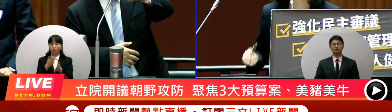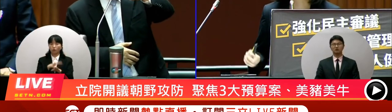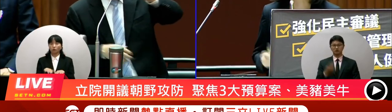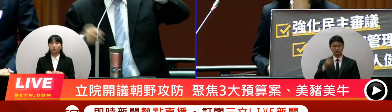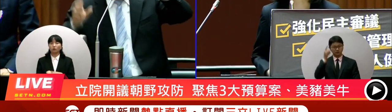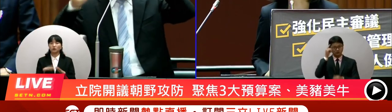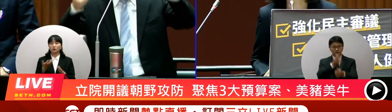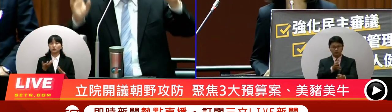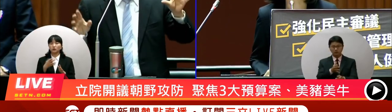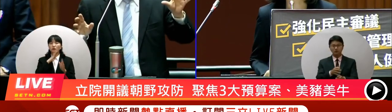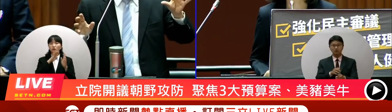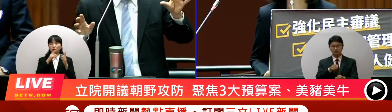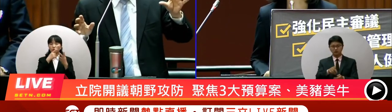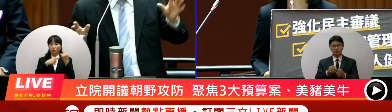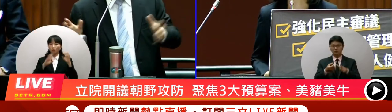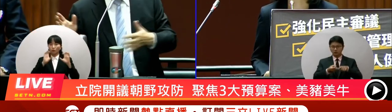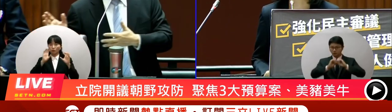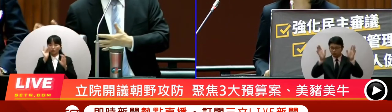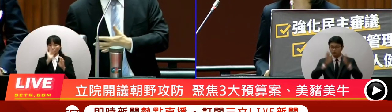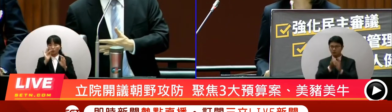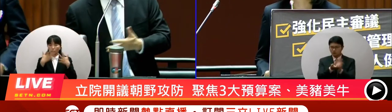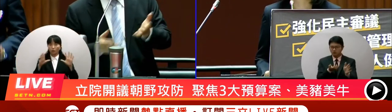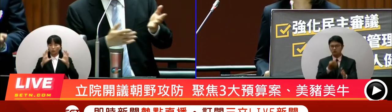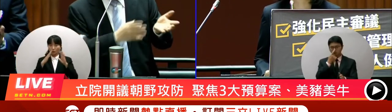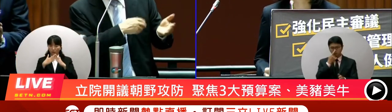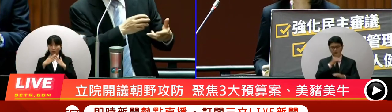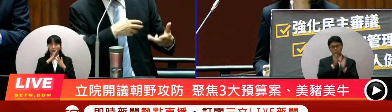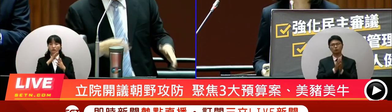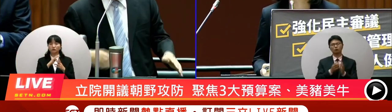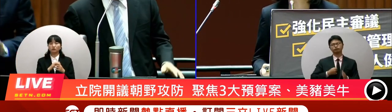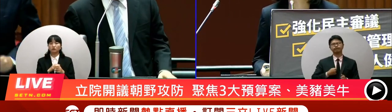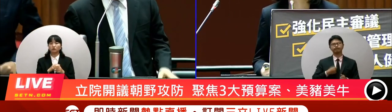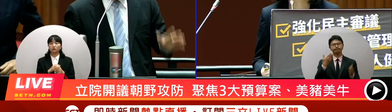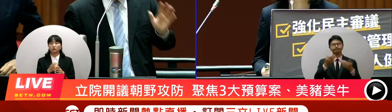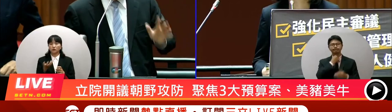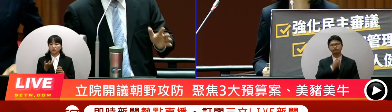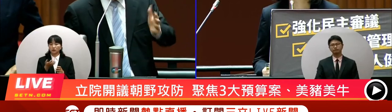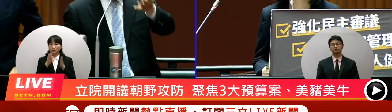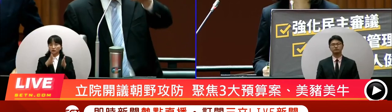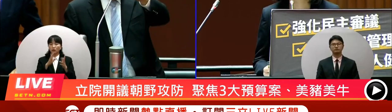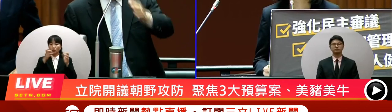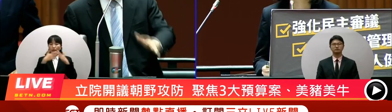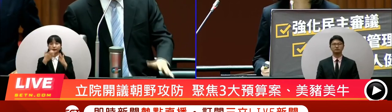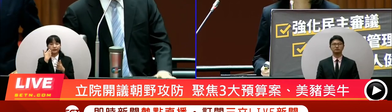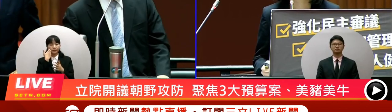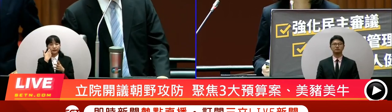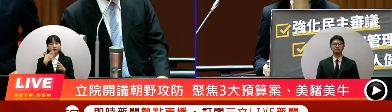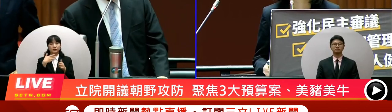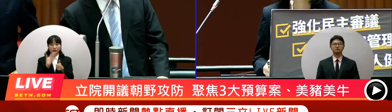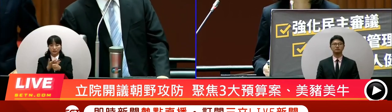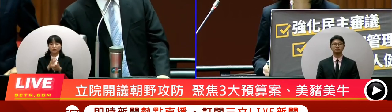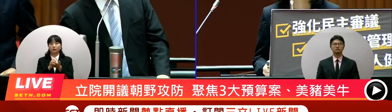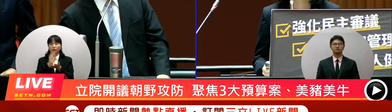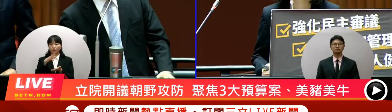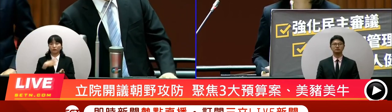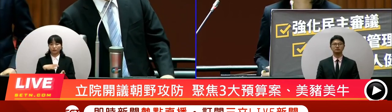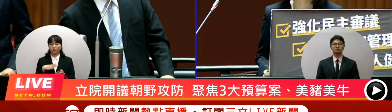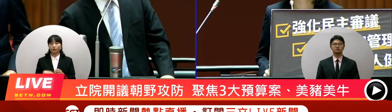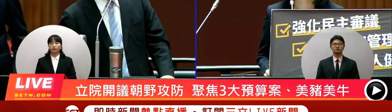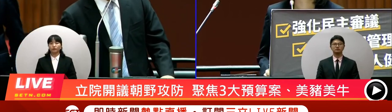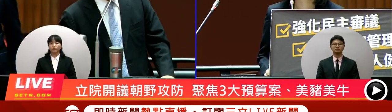信在公告之前其实已经有很多清楚的了解了。 再请说100多个国家是哪些，也让委员知道。至